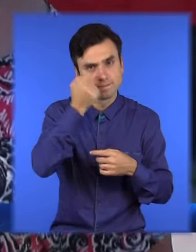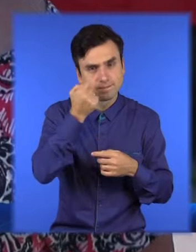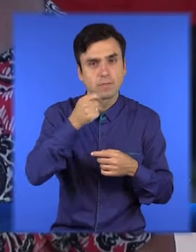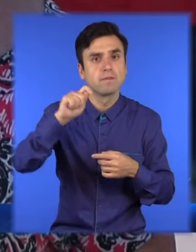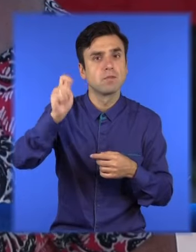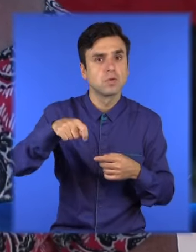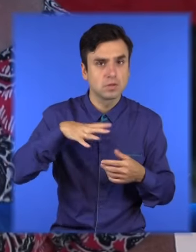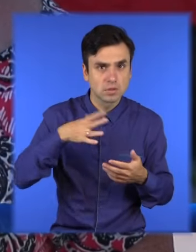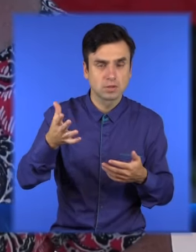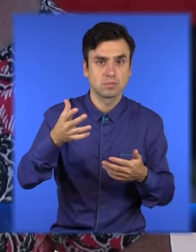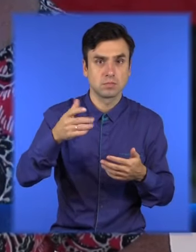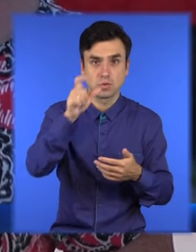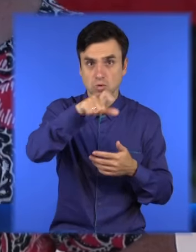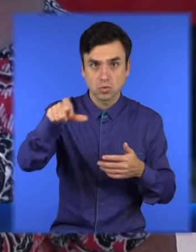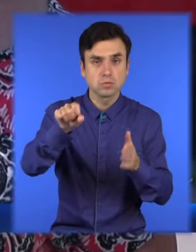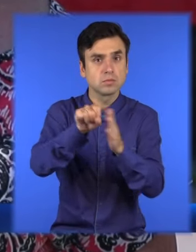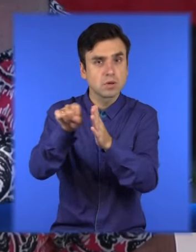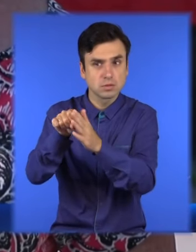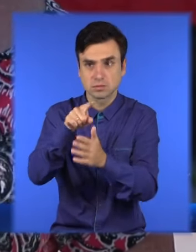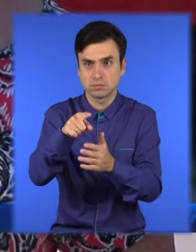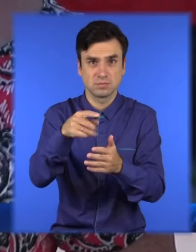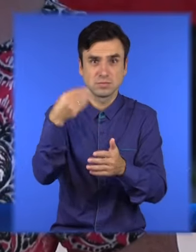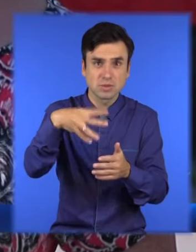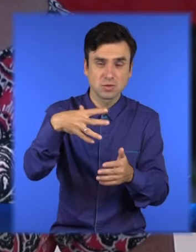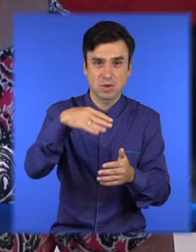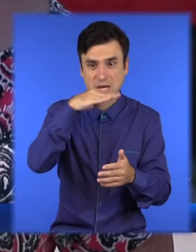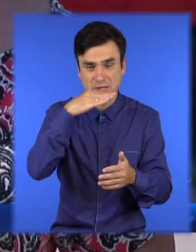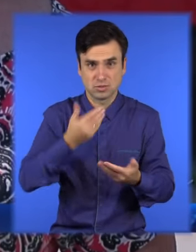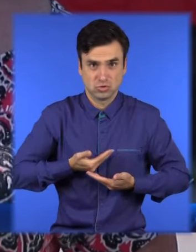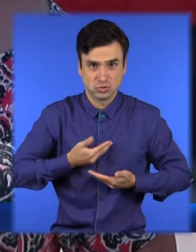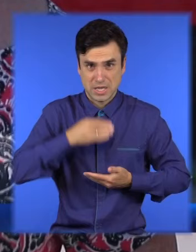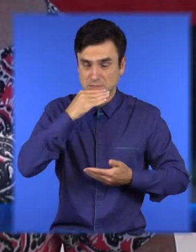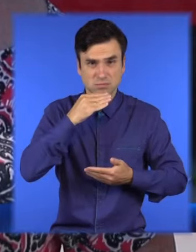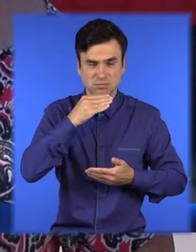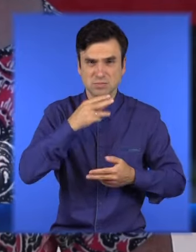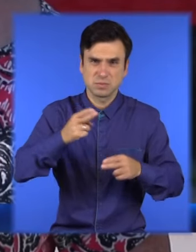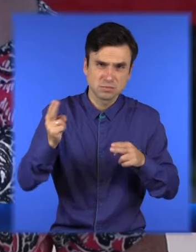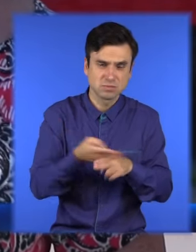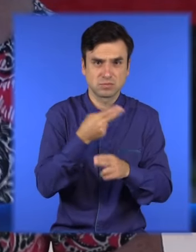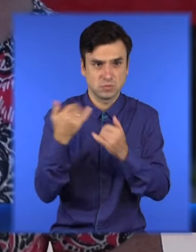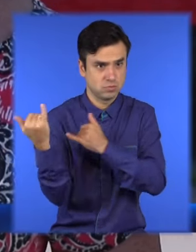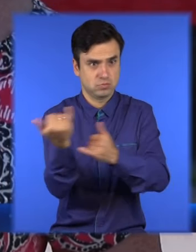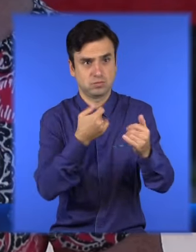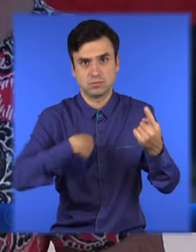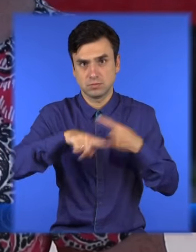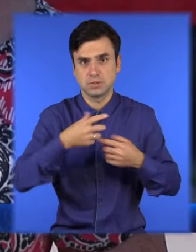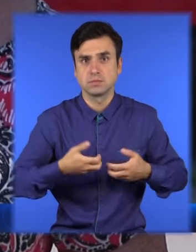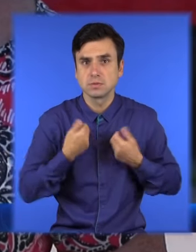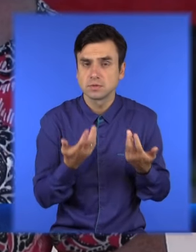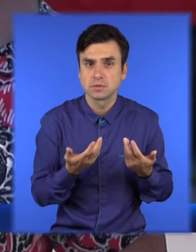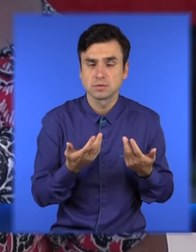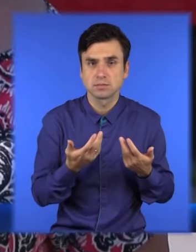своє саме цінне, що в них є – це життя. Ми дуже вдячні батькам,